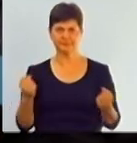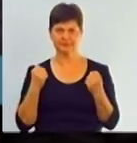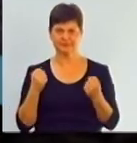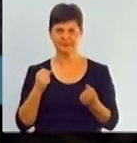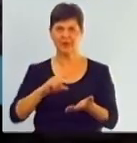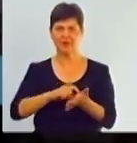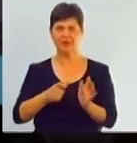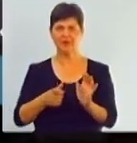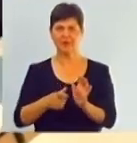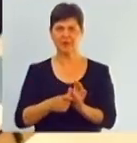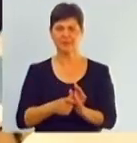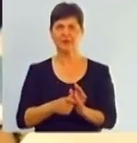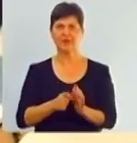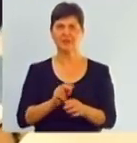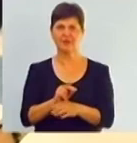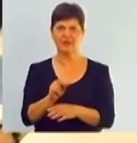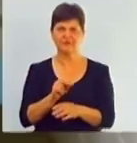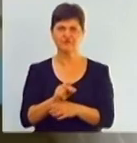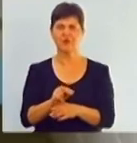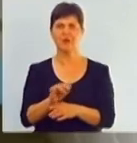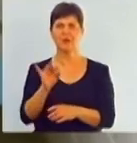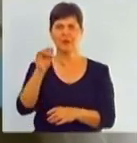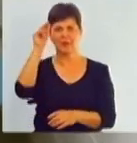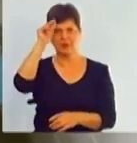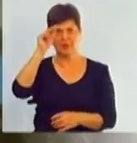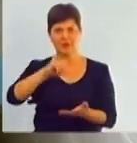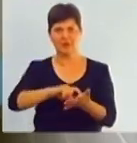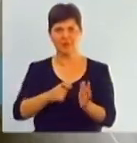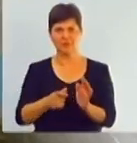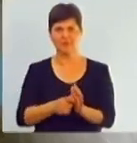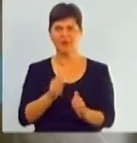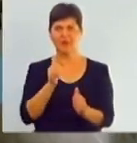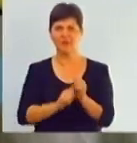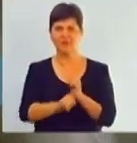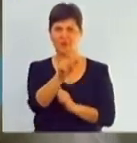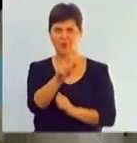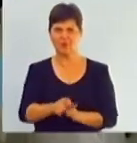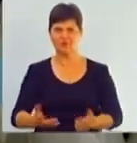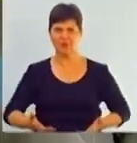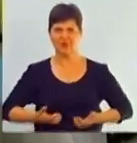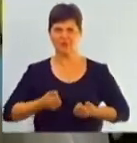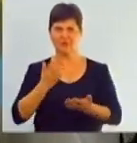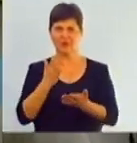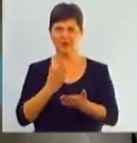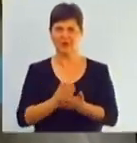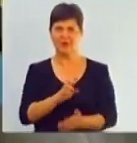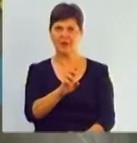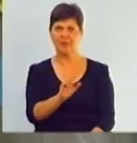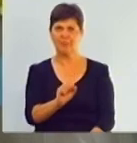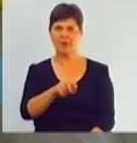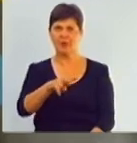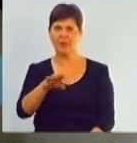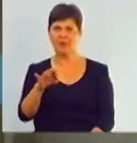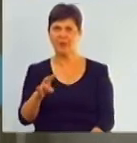кімнату. Для теоретичних занять – навчальна аудиторія. У кожного рятувальника є кислородний балон на весь склад зміни,